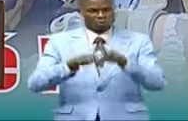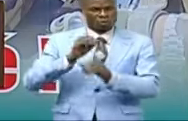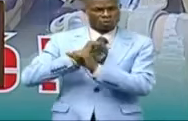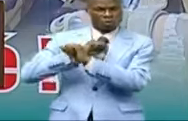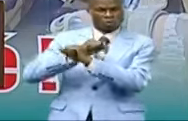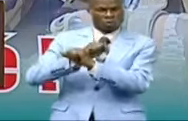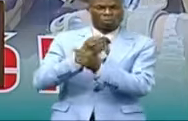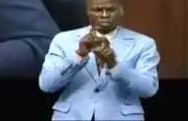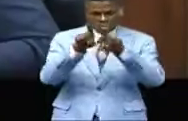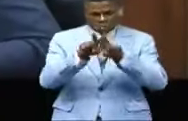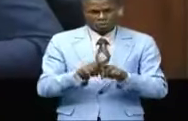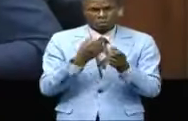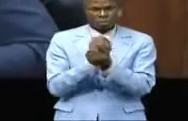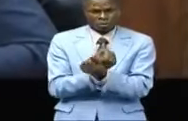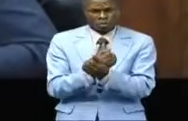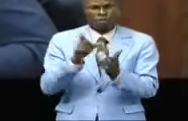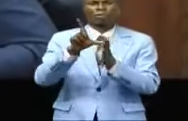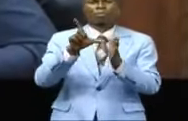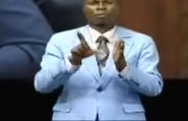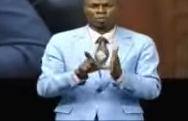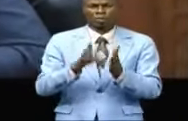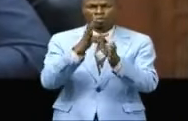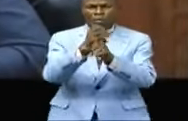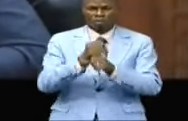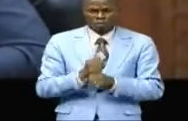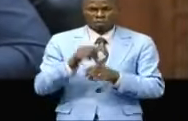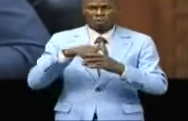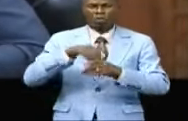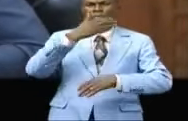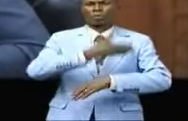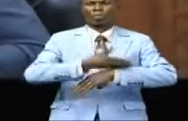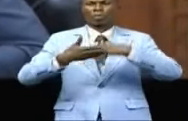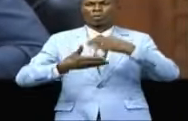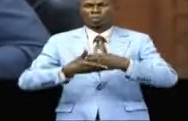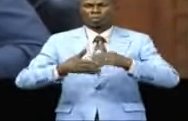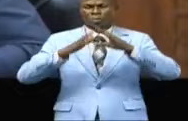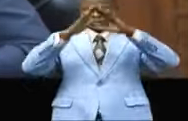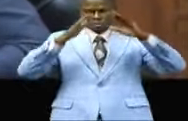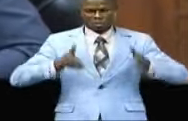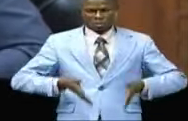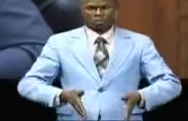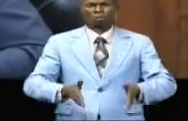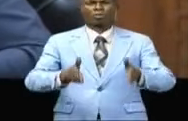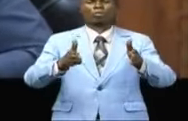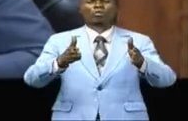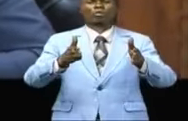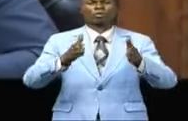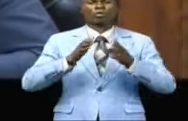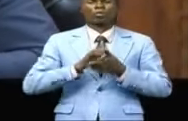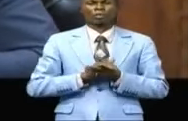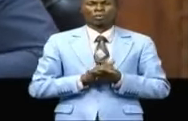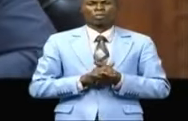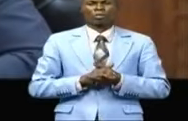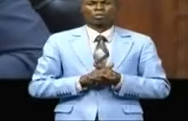et à respecter les normes requises dans la construction des infrastructures routières.